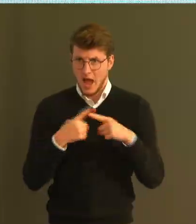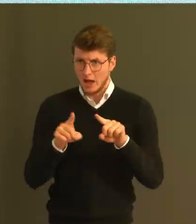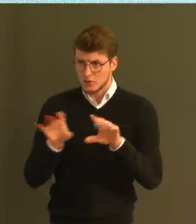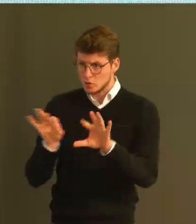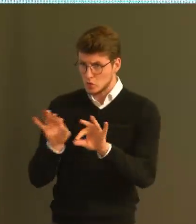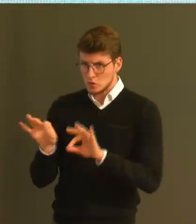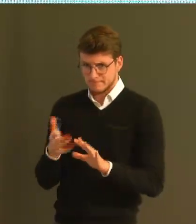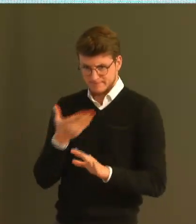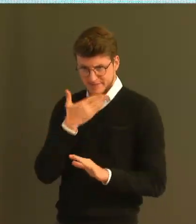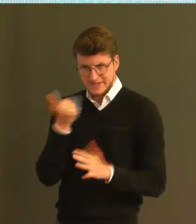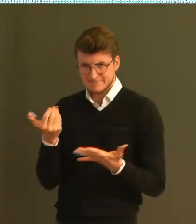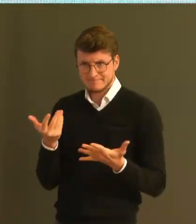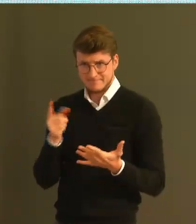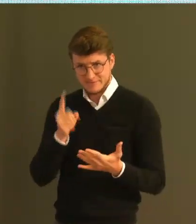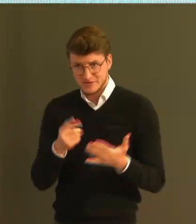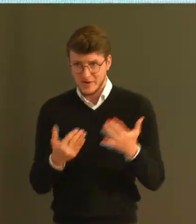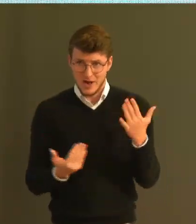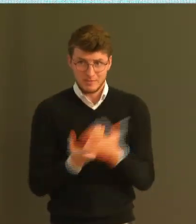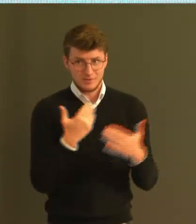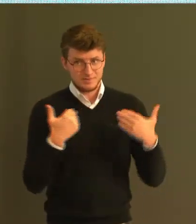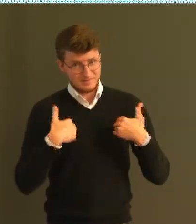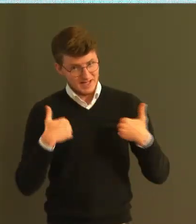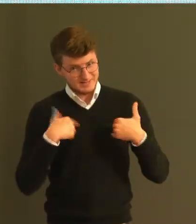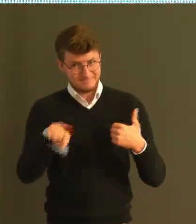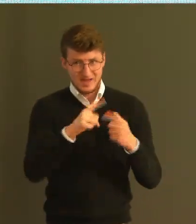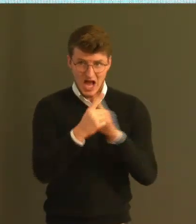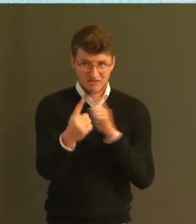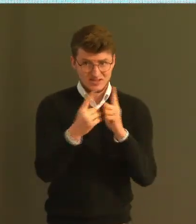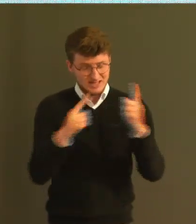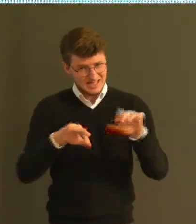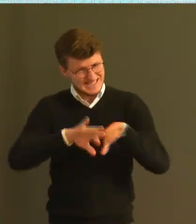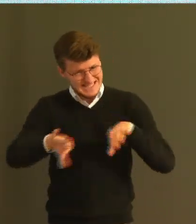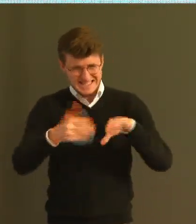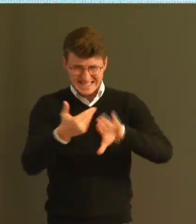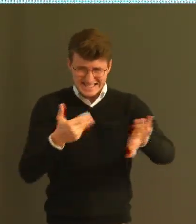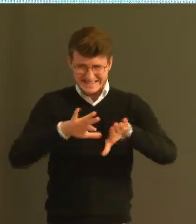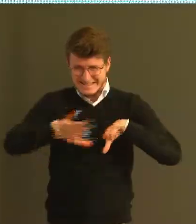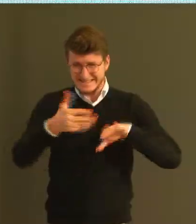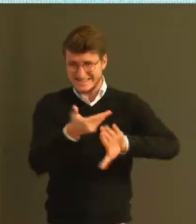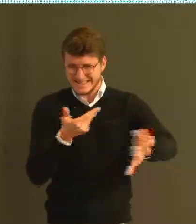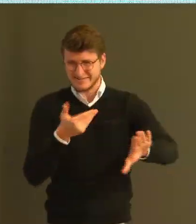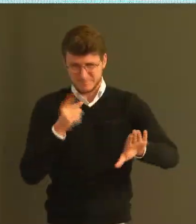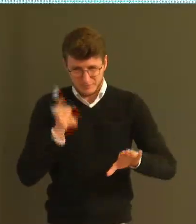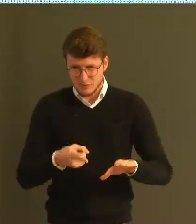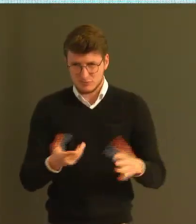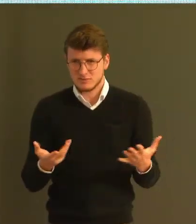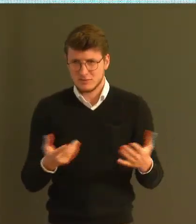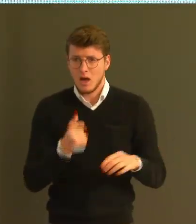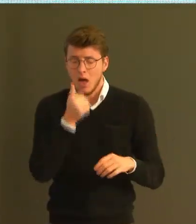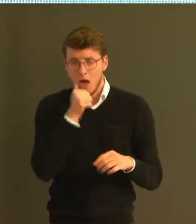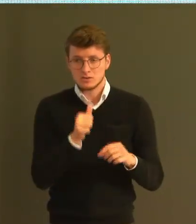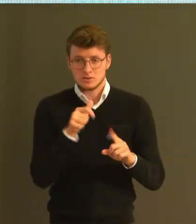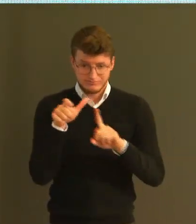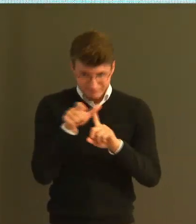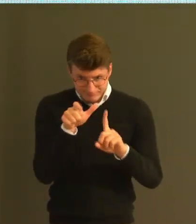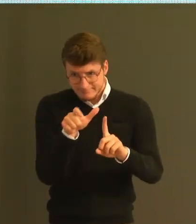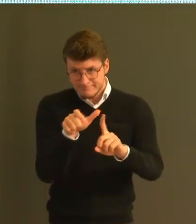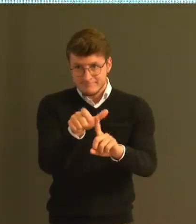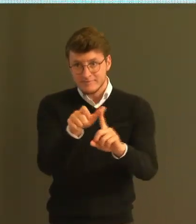stand des crayères tous month in des systèmes forme de contact of stories aulas ivan dodig